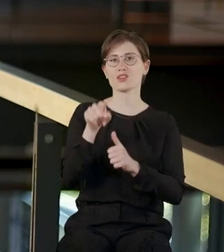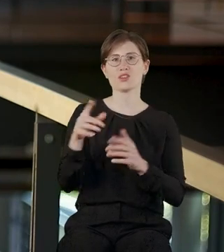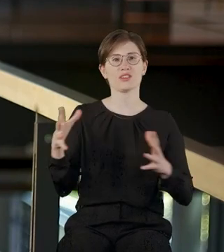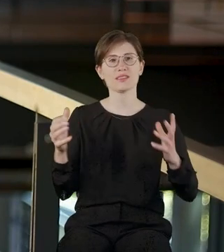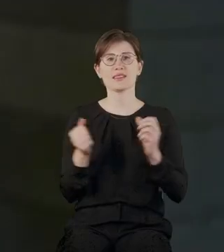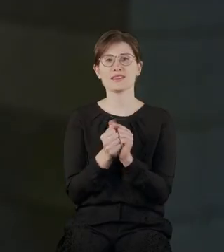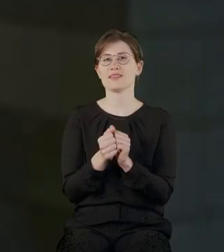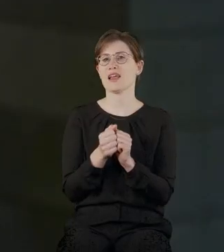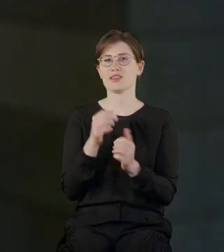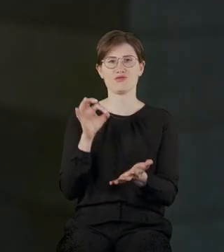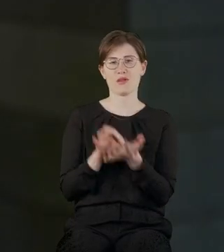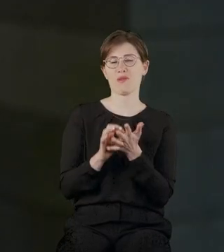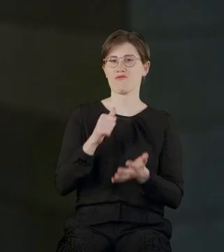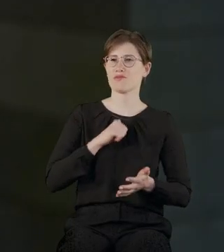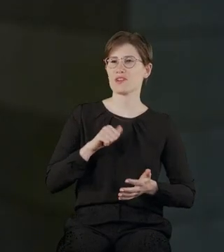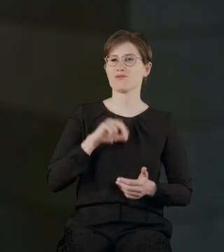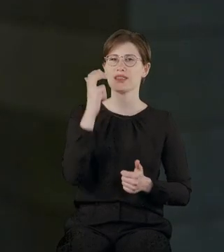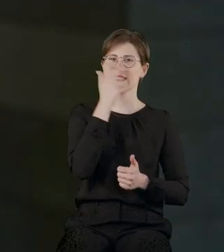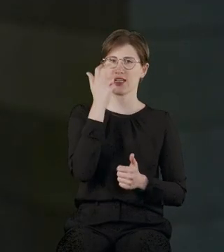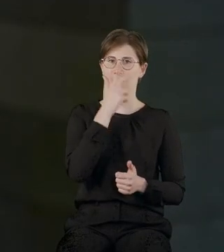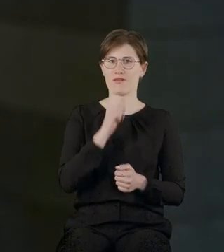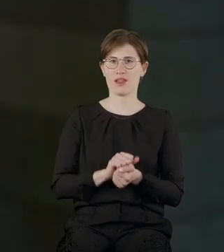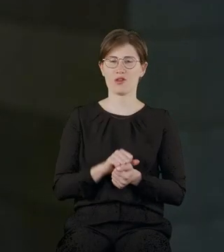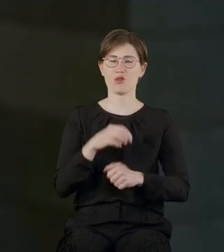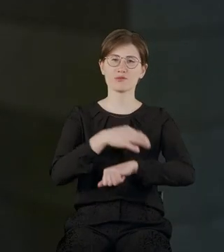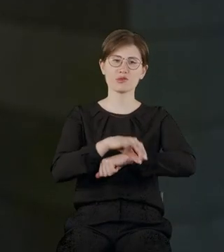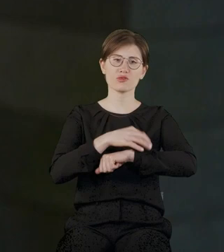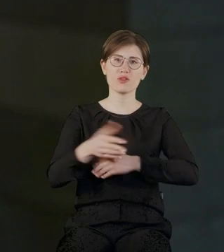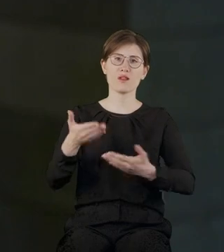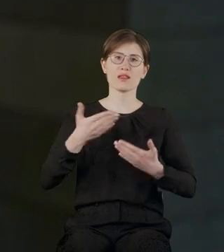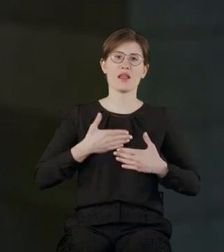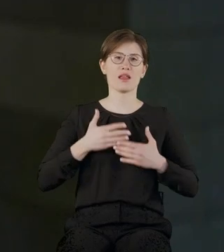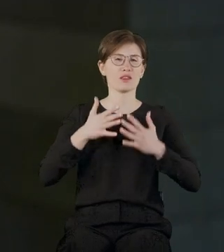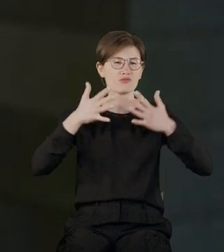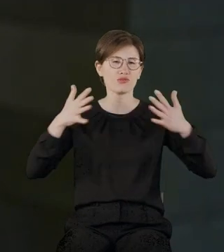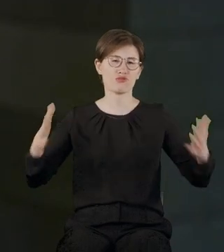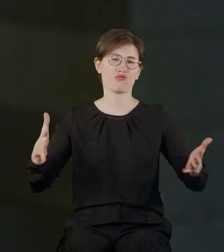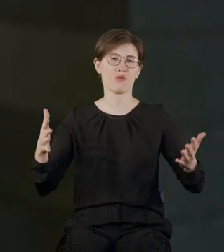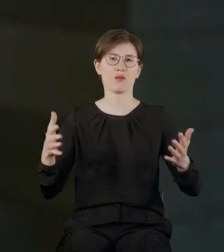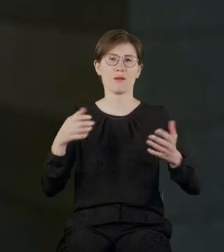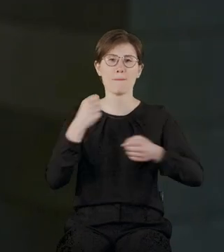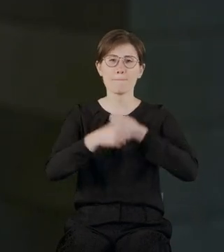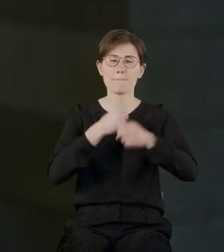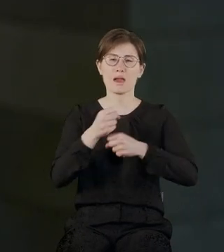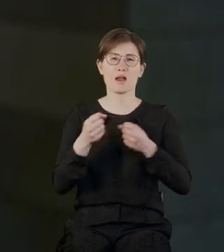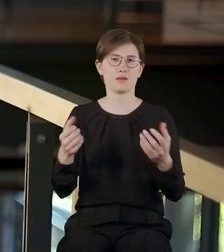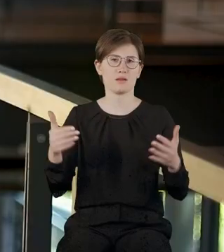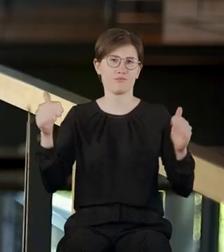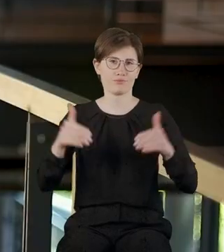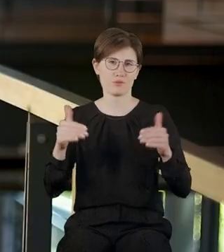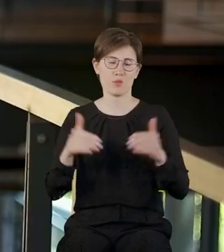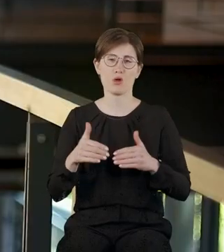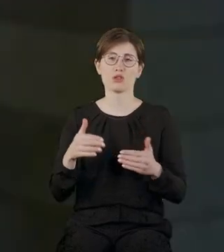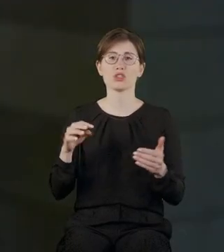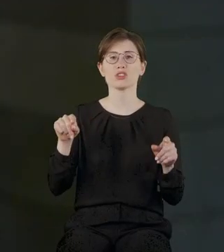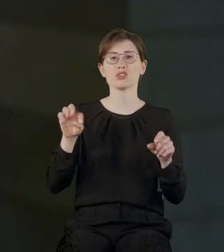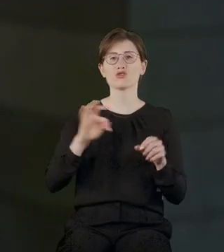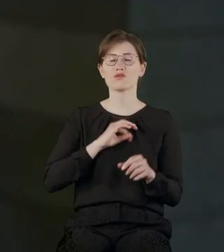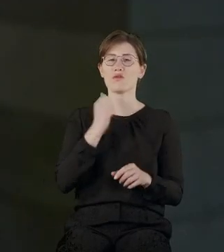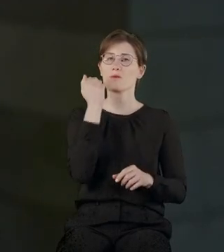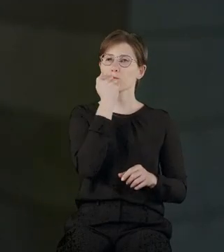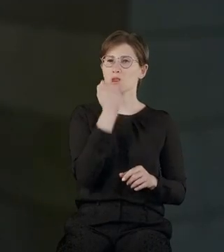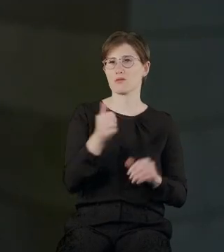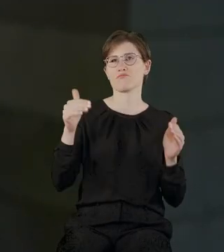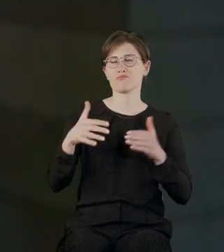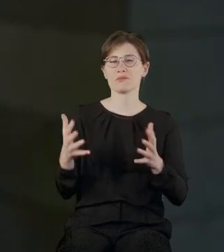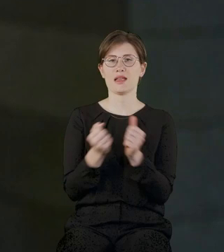pewno coś dla siebie. Studiowanie tutaj daje szerokie możliwości na rynku pracy, a przede wszystkim możesz rozwijać swoją pasję.